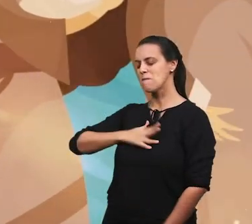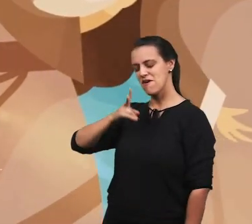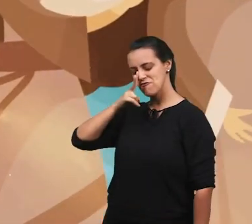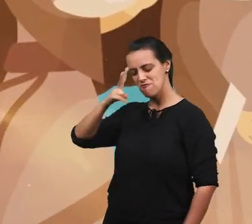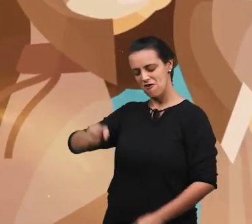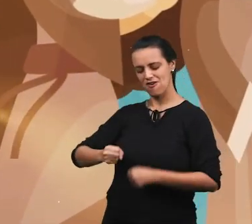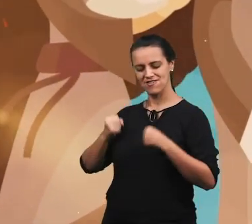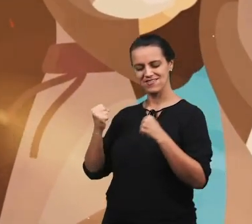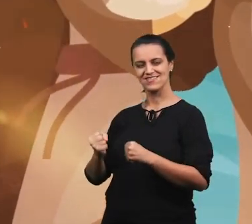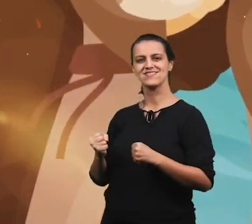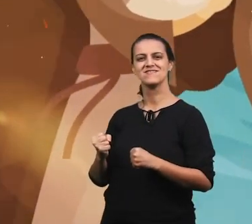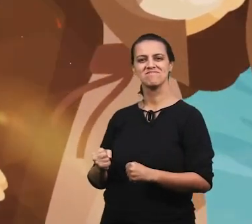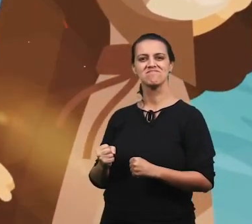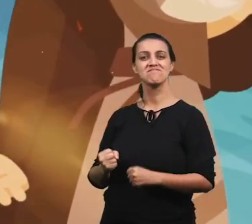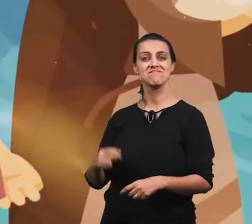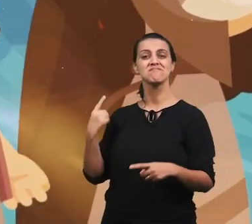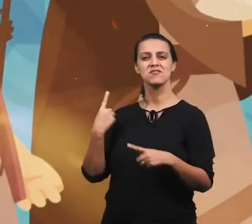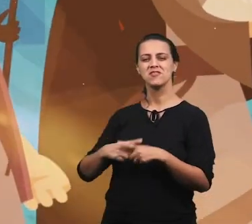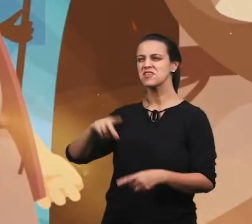Господь, крепость моя,